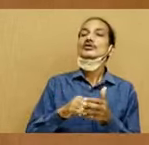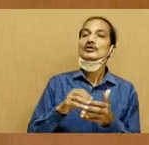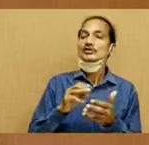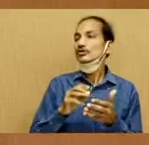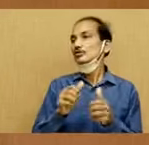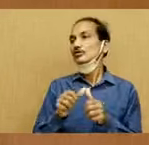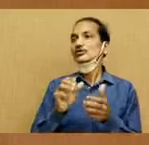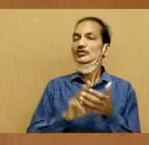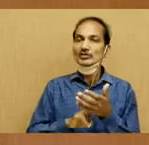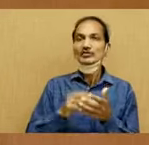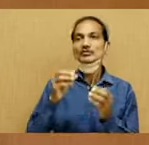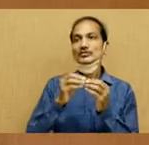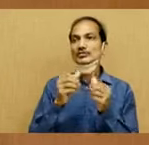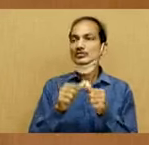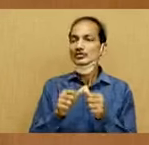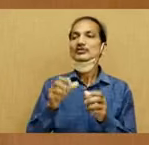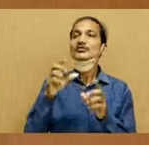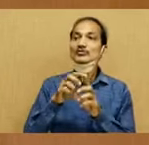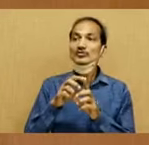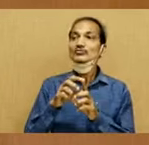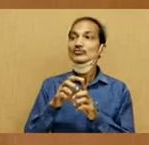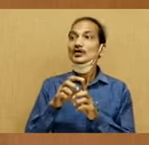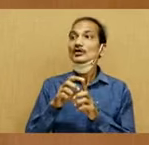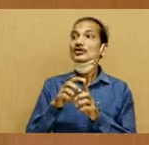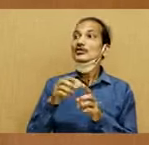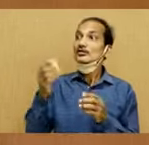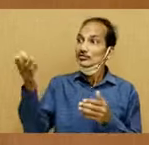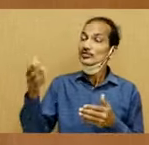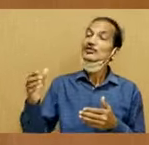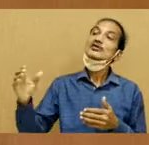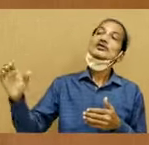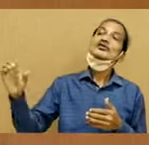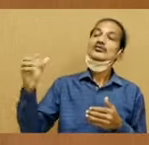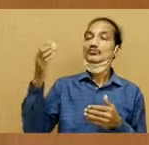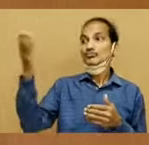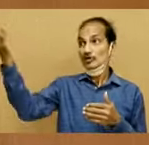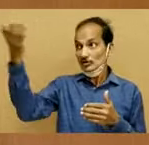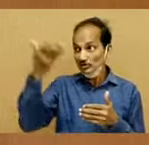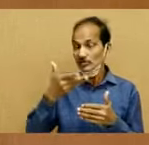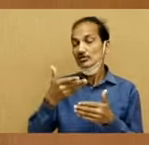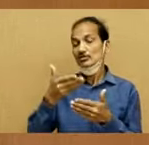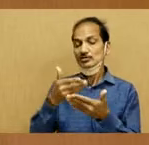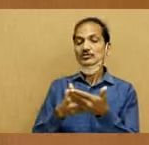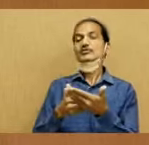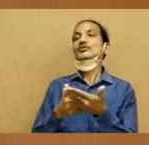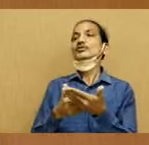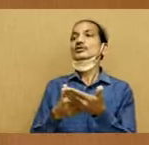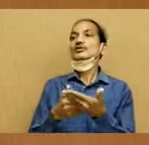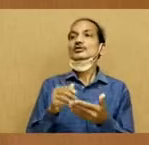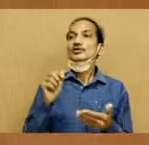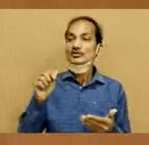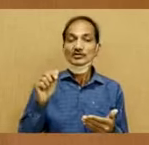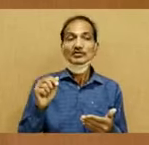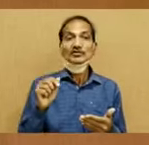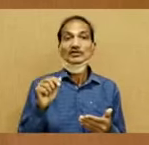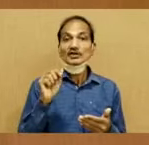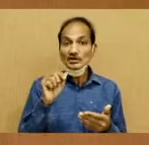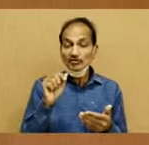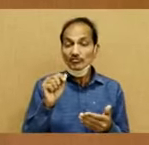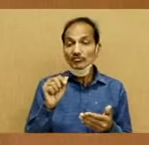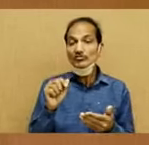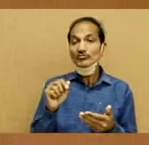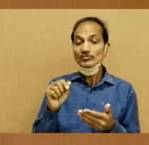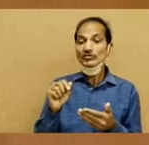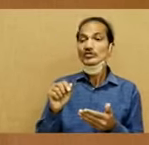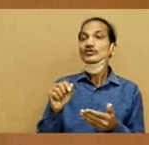ଦାସ। ମୁଁ ସେ ଆଗୁ ମନୋରଞ୍ଜନ ମିଶ୍ରଙ୍କ ପ୍ରଶ୍ନ କହିଦିଏ। ଇଟ୍ସ ଗୁଡ୍ ଦ୍ୟାଟ୍ ମାସିଭ୍ ଇନ୍ଫ୍ରାଷ୍ଟ୍ରକ୍ଚର୍ ହାଜ୍ ବିନ୍ କ୍ରିଏଟେଡ୍